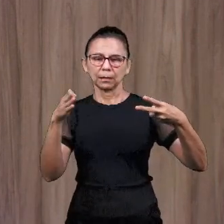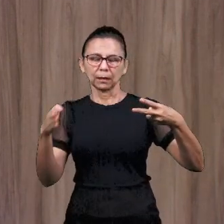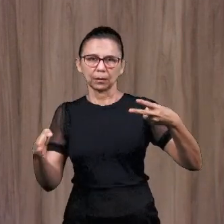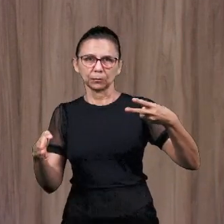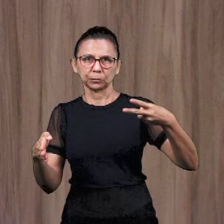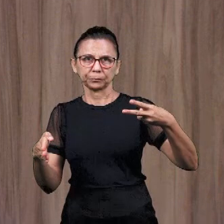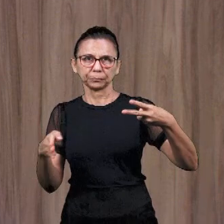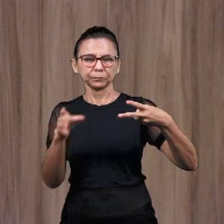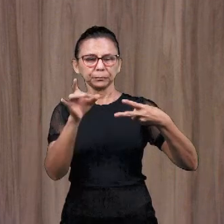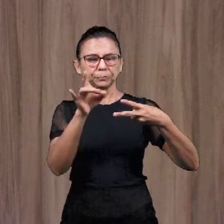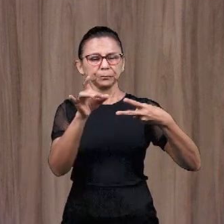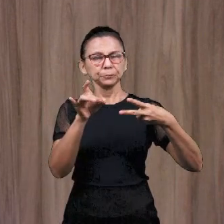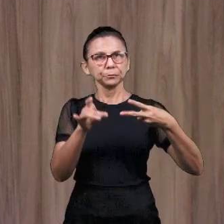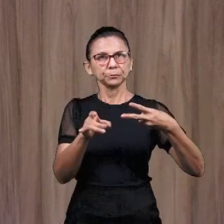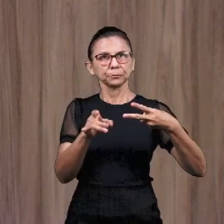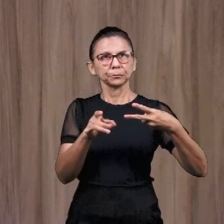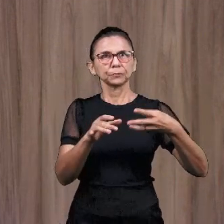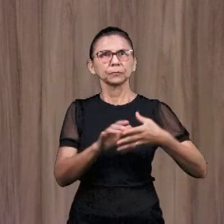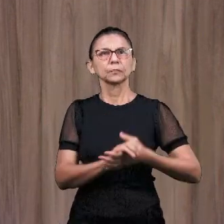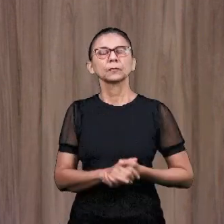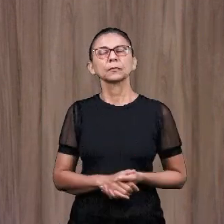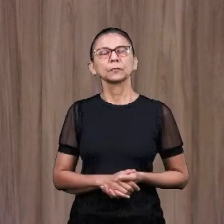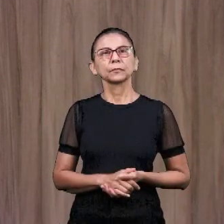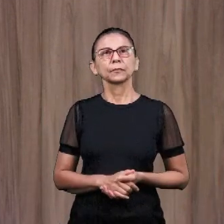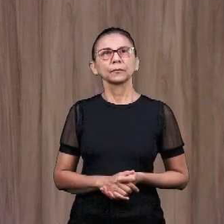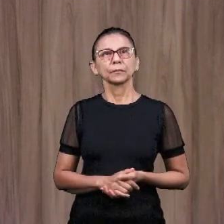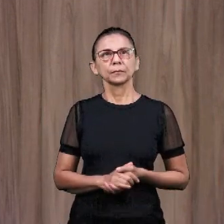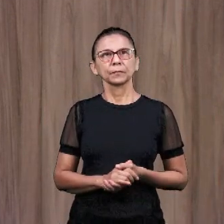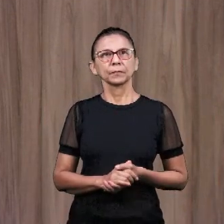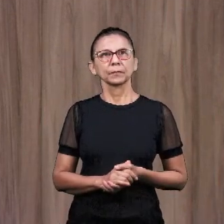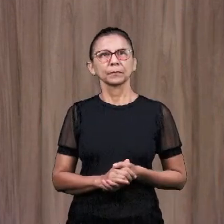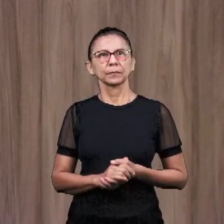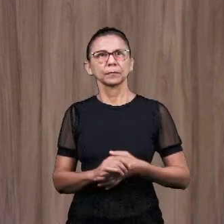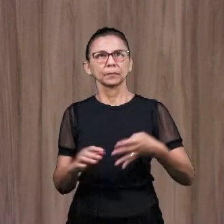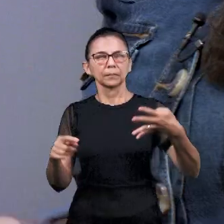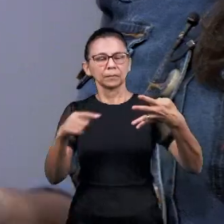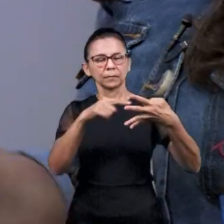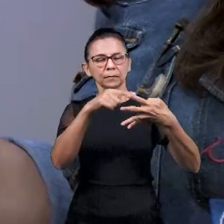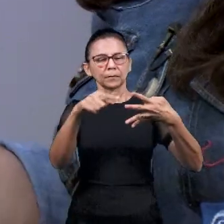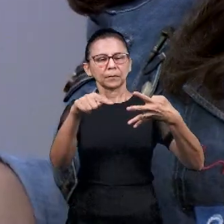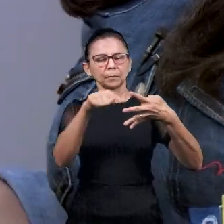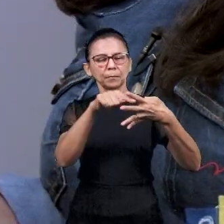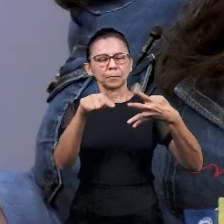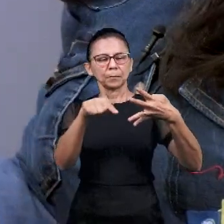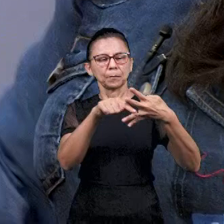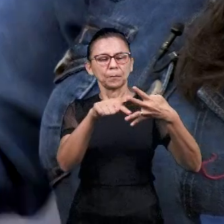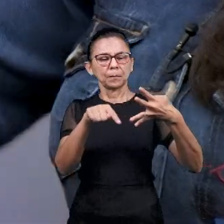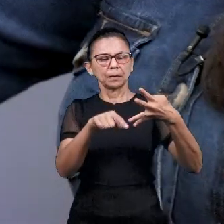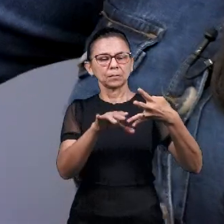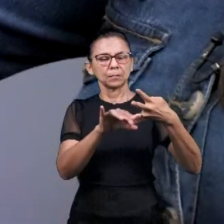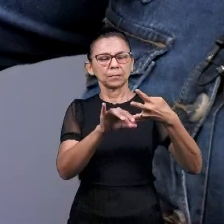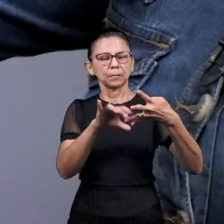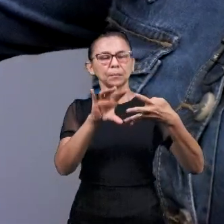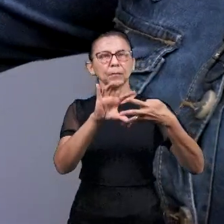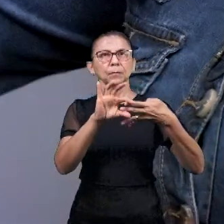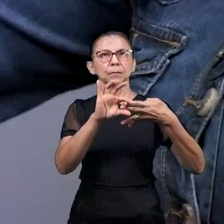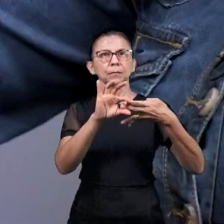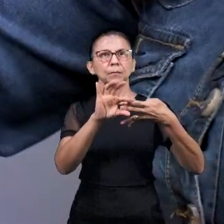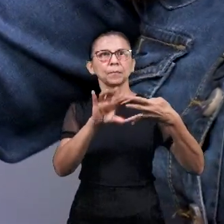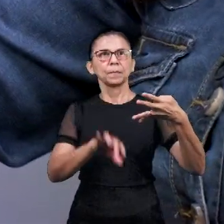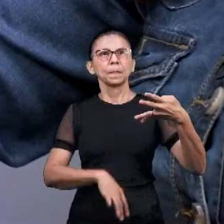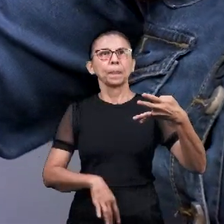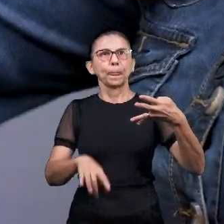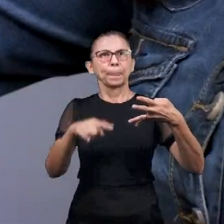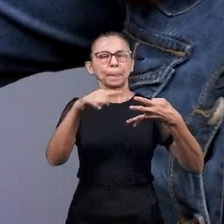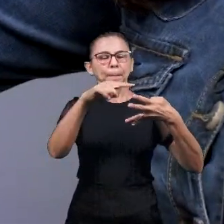Attention, au début, nous avons les 2 pauses. Donc, on va faire comme ça.